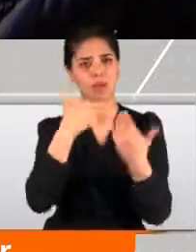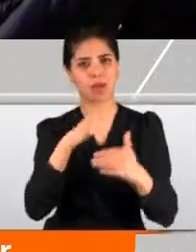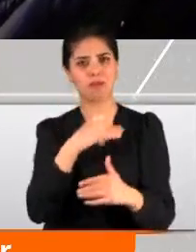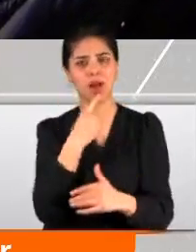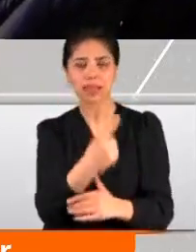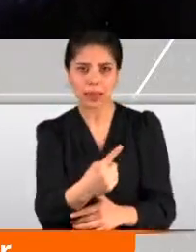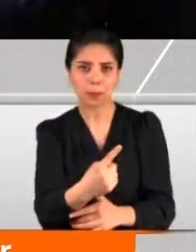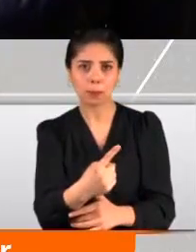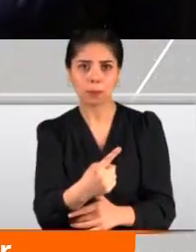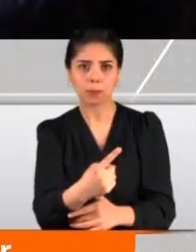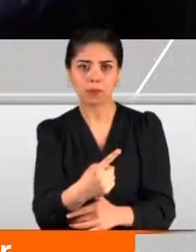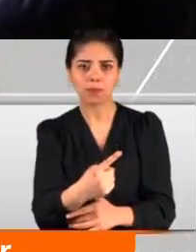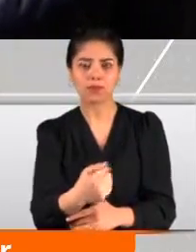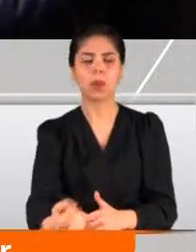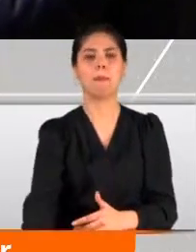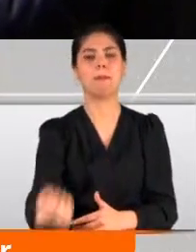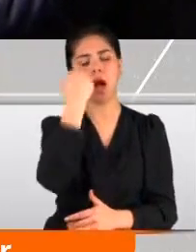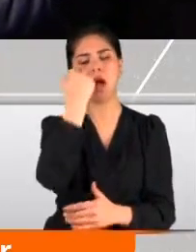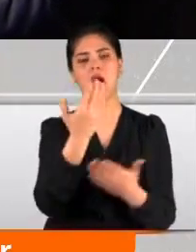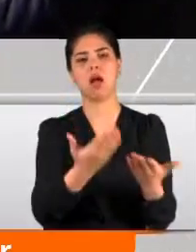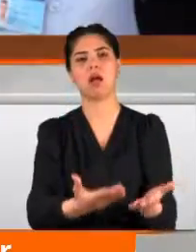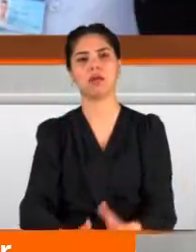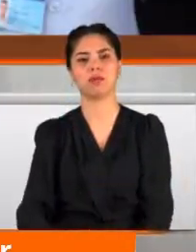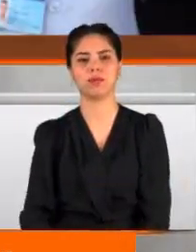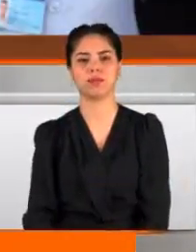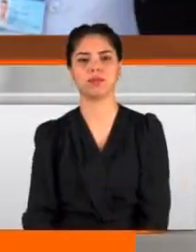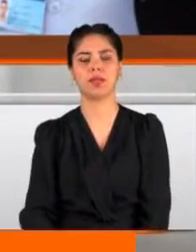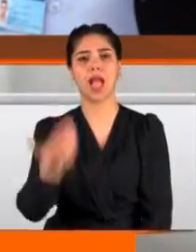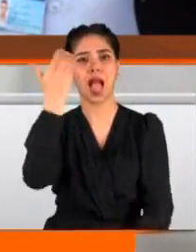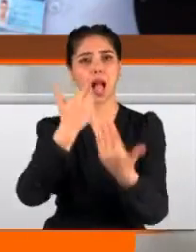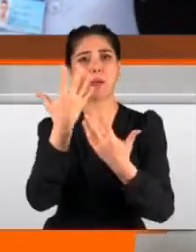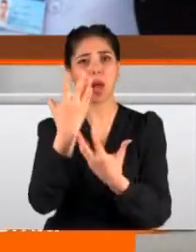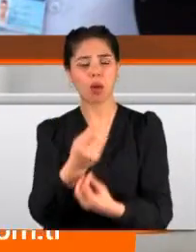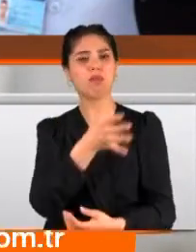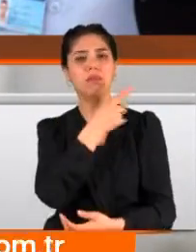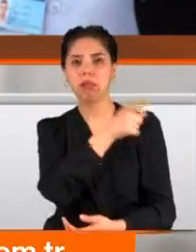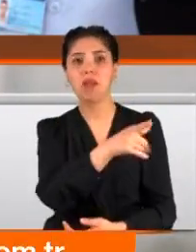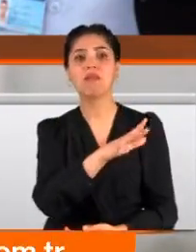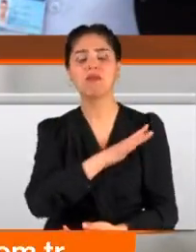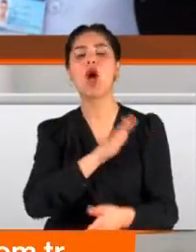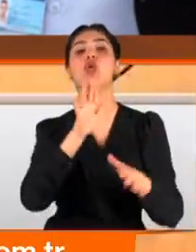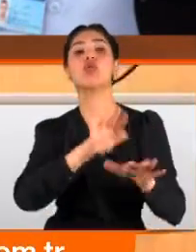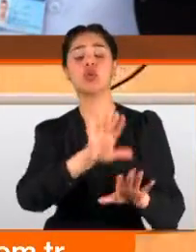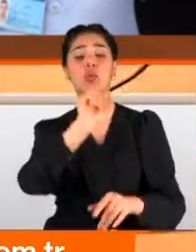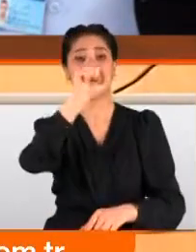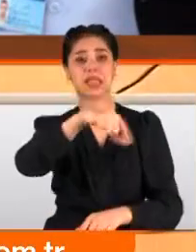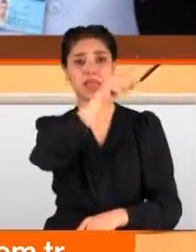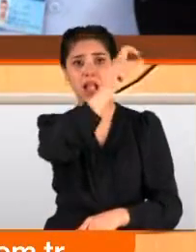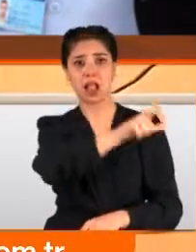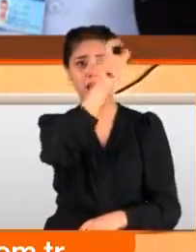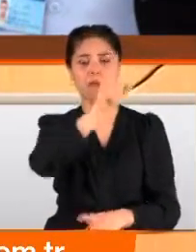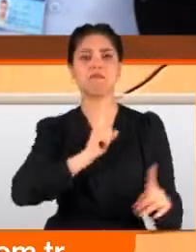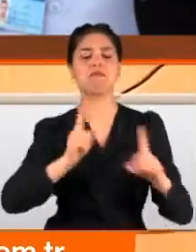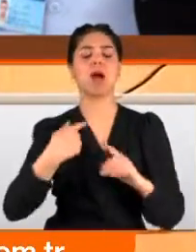ben dedim. Der demez gözümün üzerine yumruğu vurdu. Ameliyatlı olduğunu bilmelerine rağmen durmayan saldırganlar